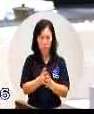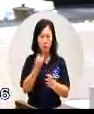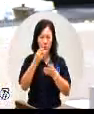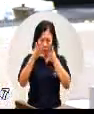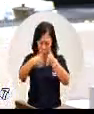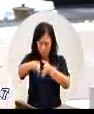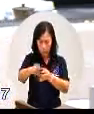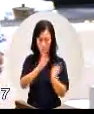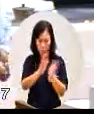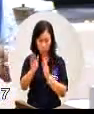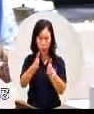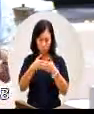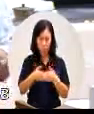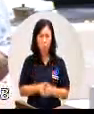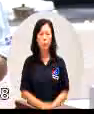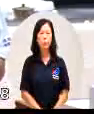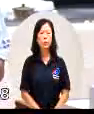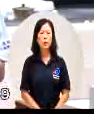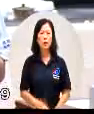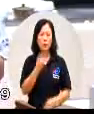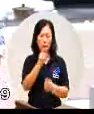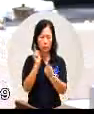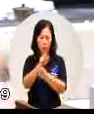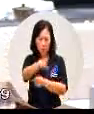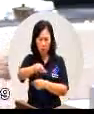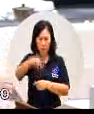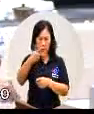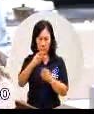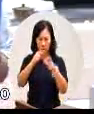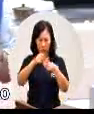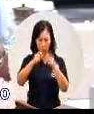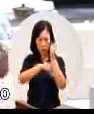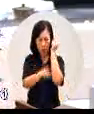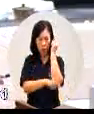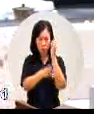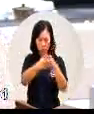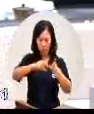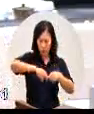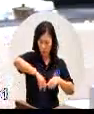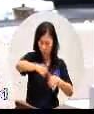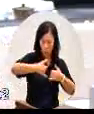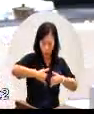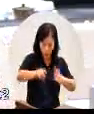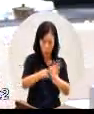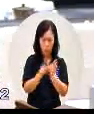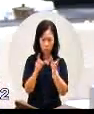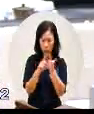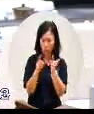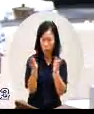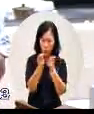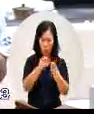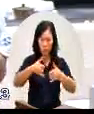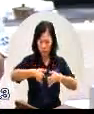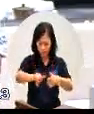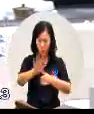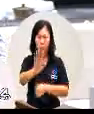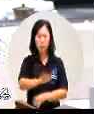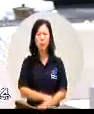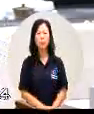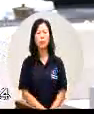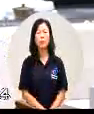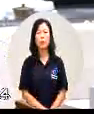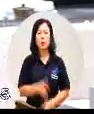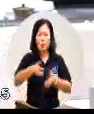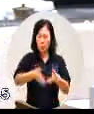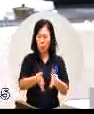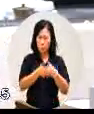好好处理，看要安怎地去七百公尺，从莲潭路到环潭路，这短短的七百公尺，最